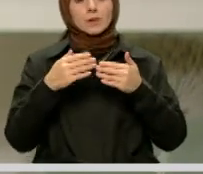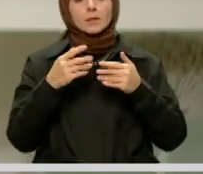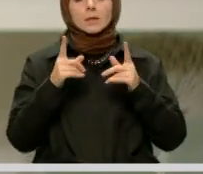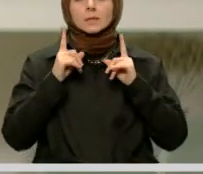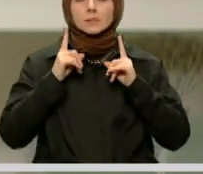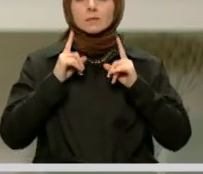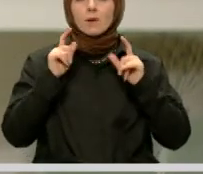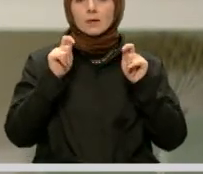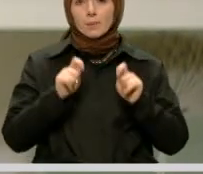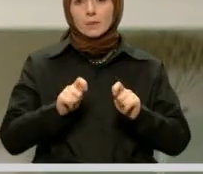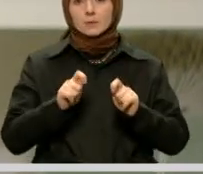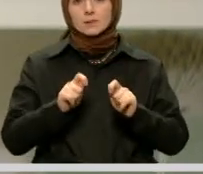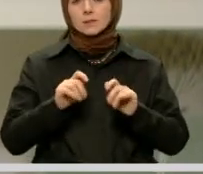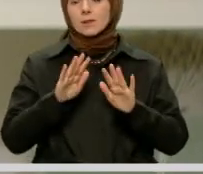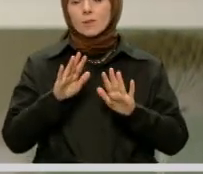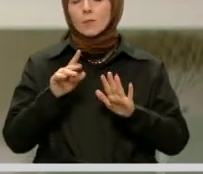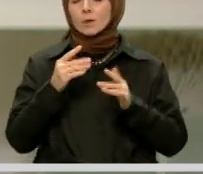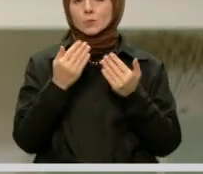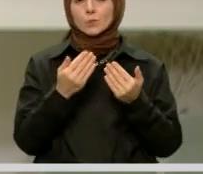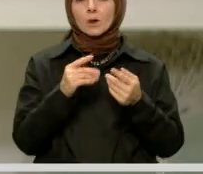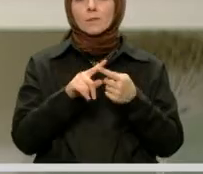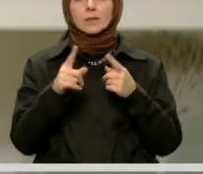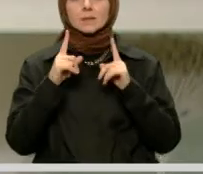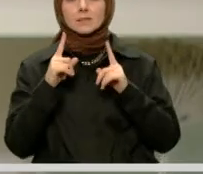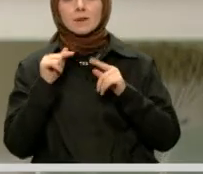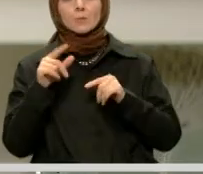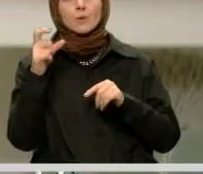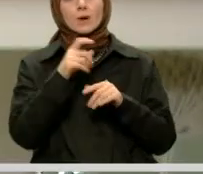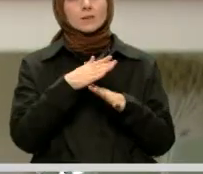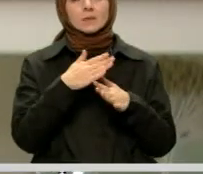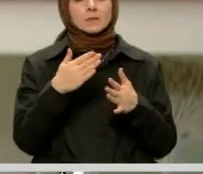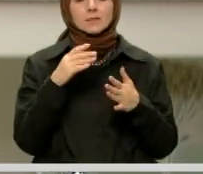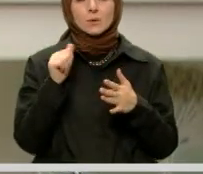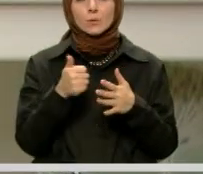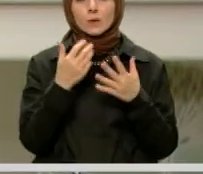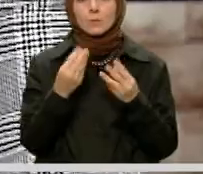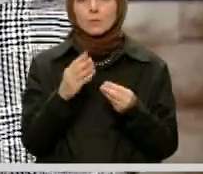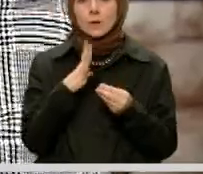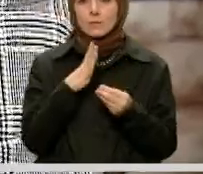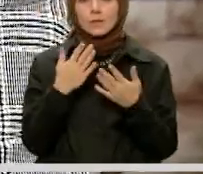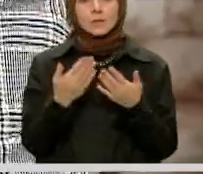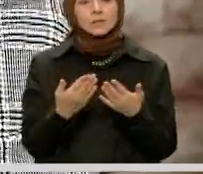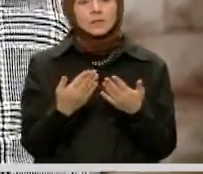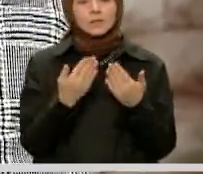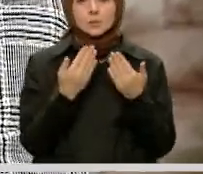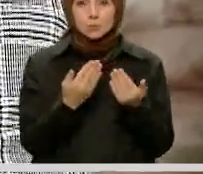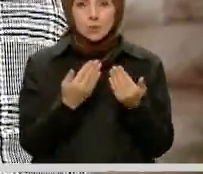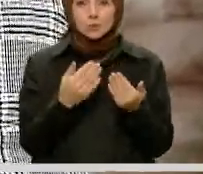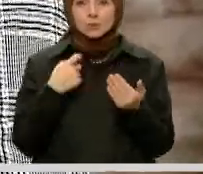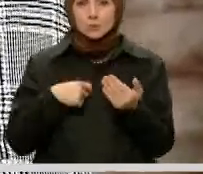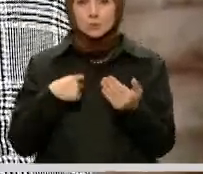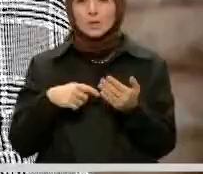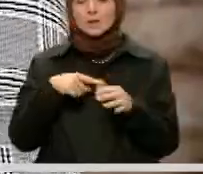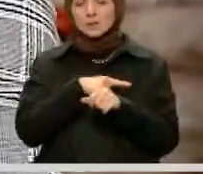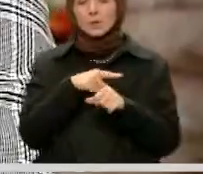hem de bu ayda nasıl daha önem kazanıyorlar? Birazcık aktarsanız bize. Esasında duanın özel zamanı